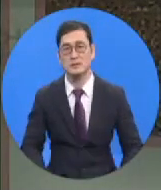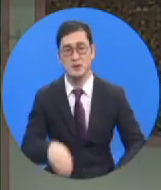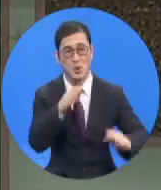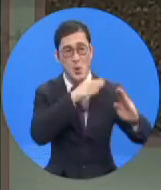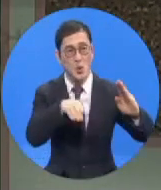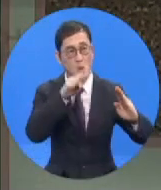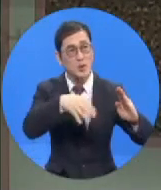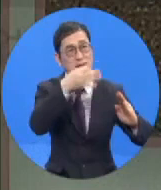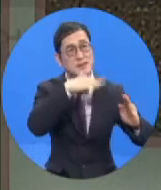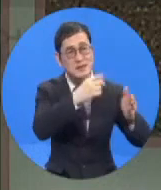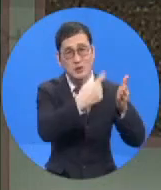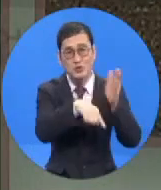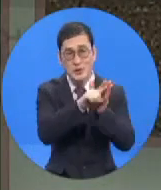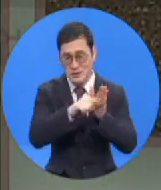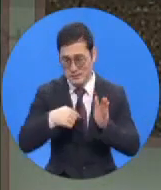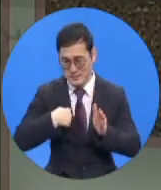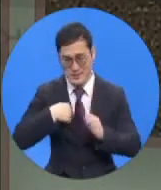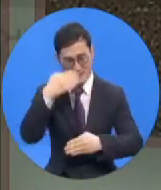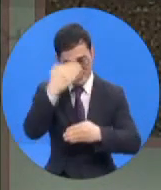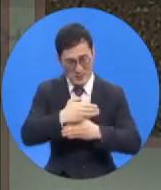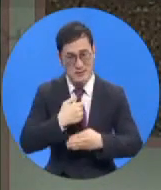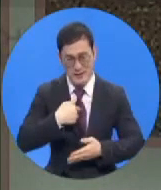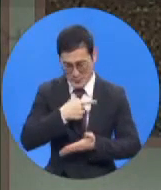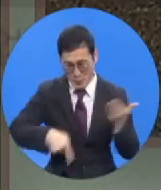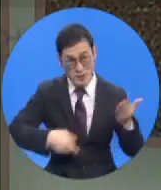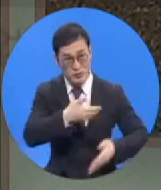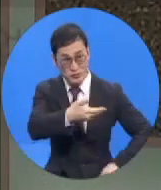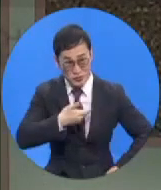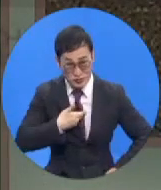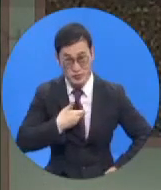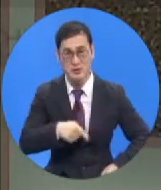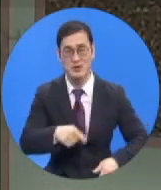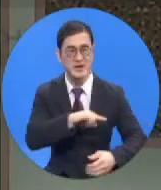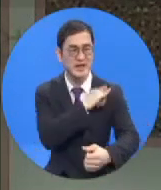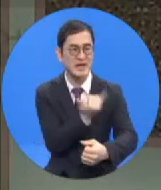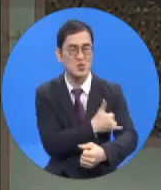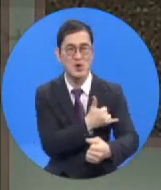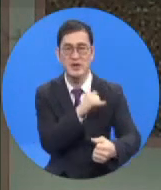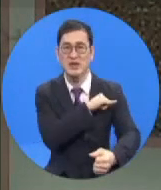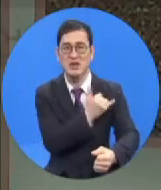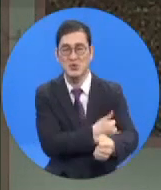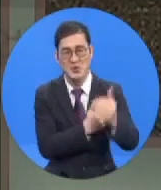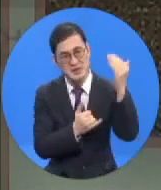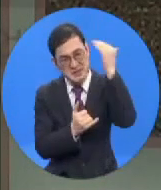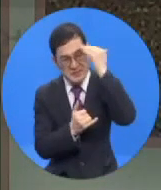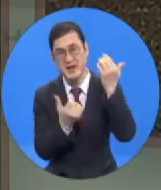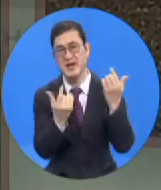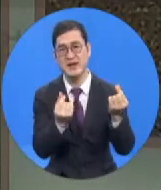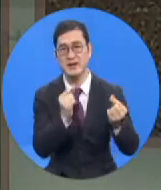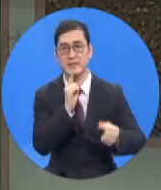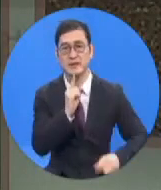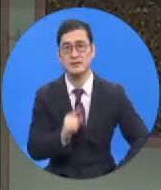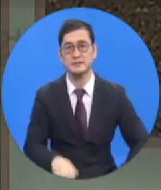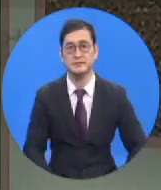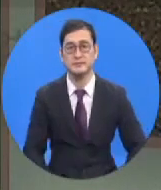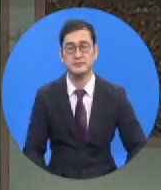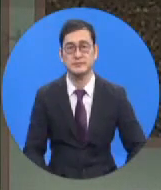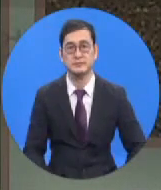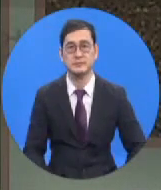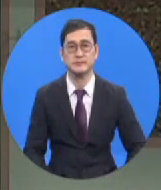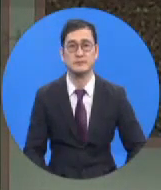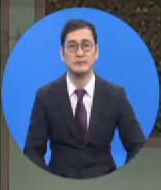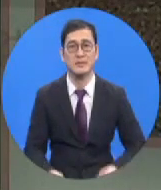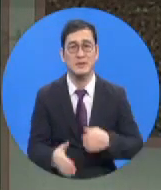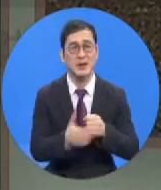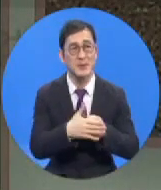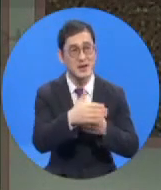강요하는 것은 과도한 기본권 침해다 이런 목소리가 나오고 있는 겁니다. 따라서 지원금이 아닌